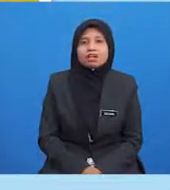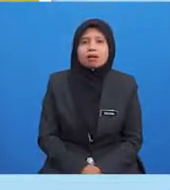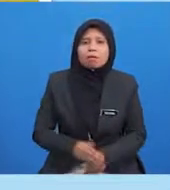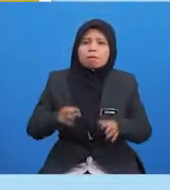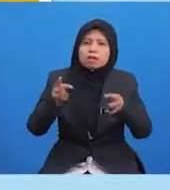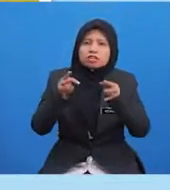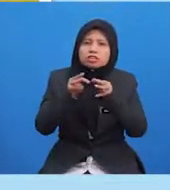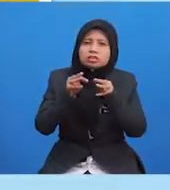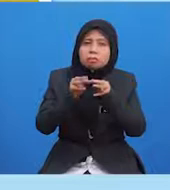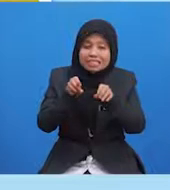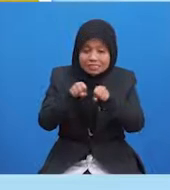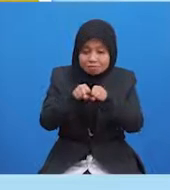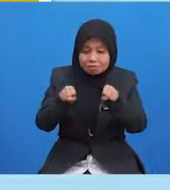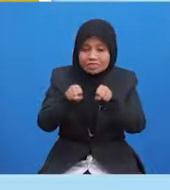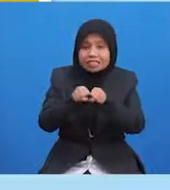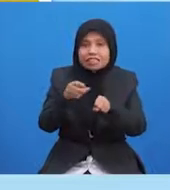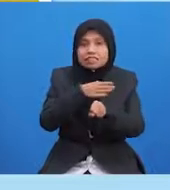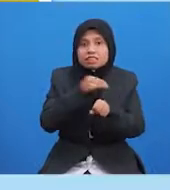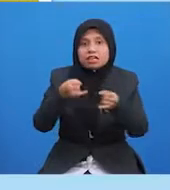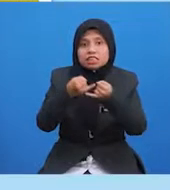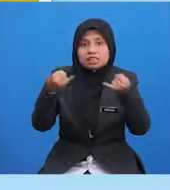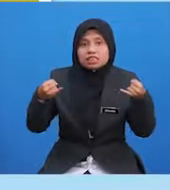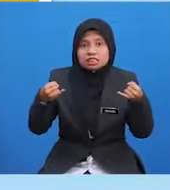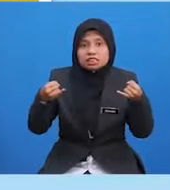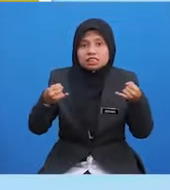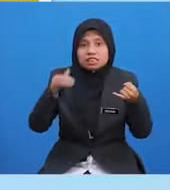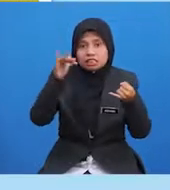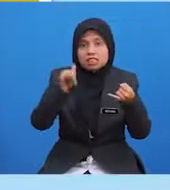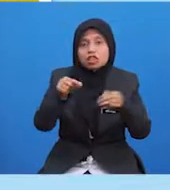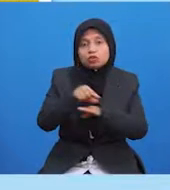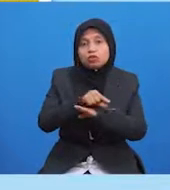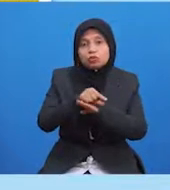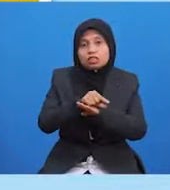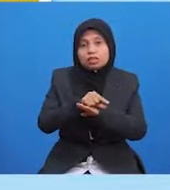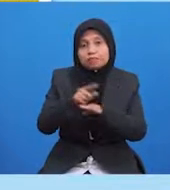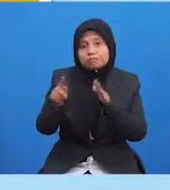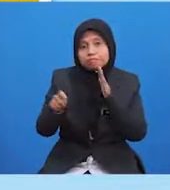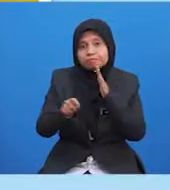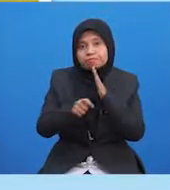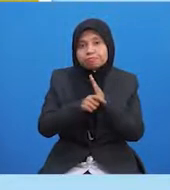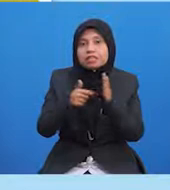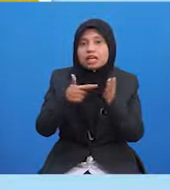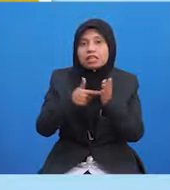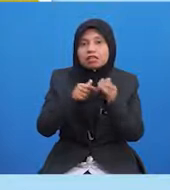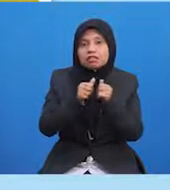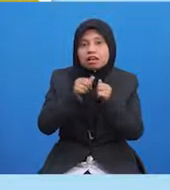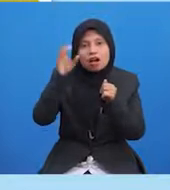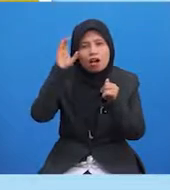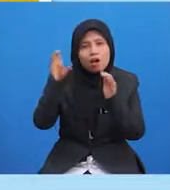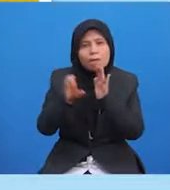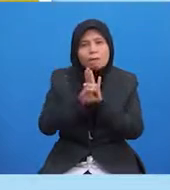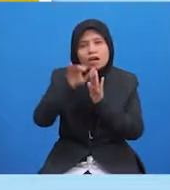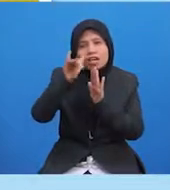Pelbagai saiz dan jenis font yang digunakan. Tambah berseri dengan gambar